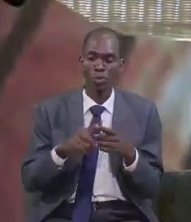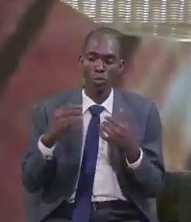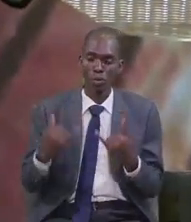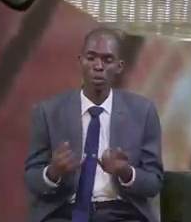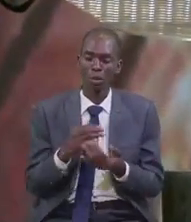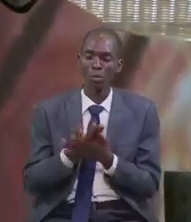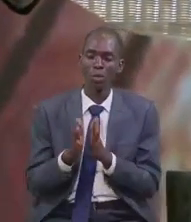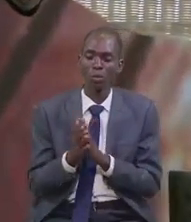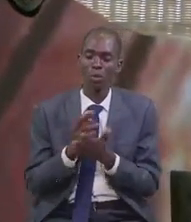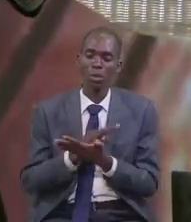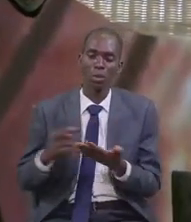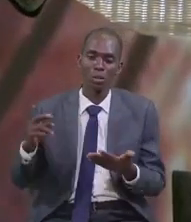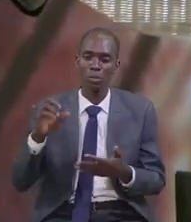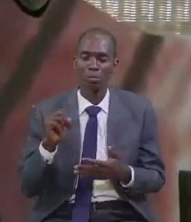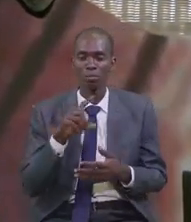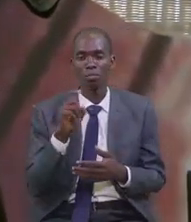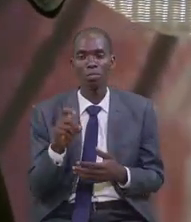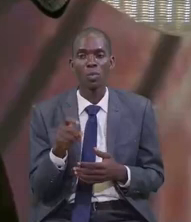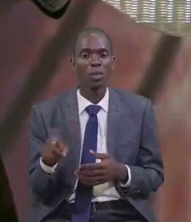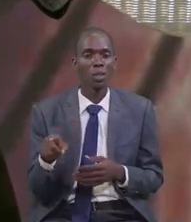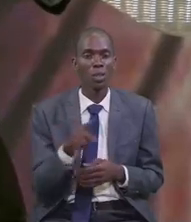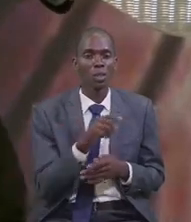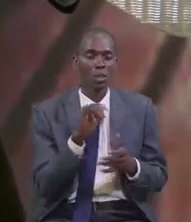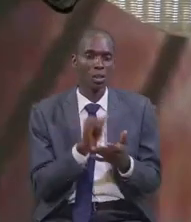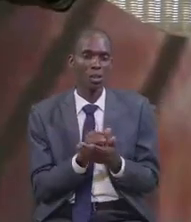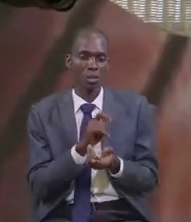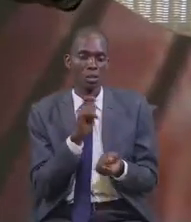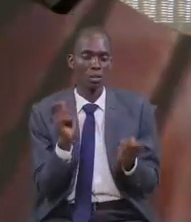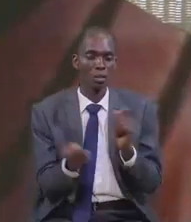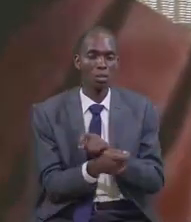du monde pour les tourner vers l'amour de Dieu?